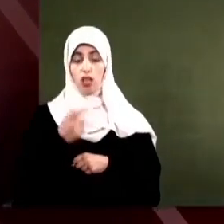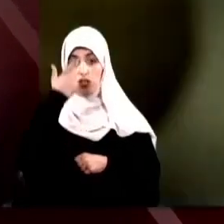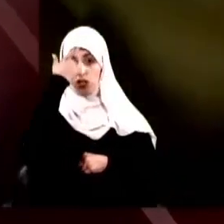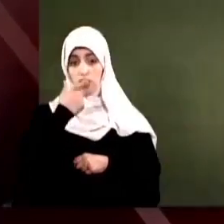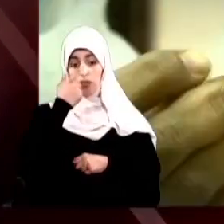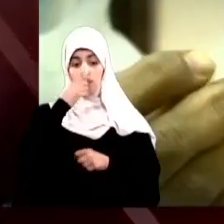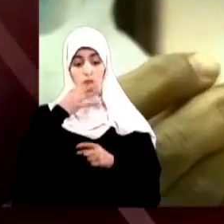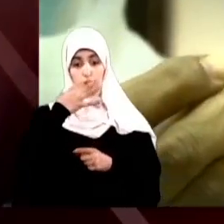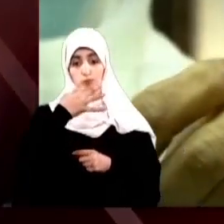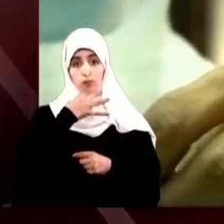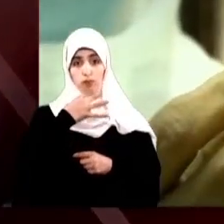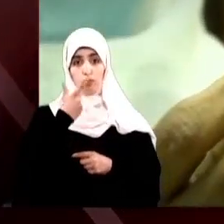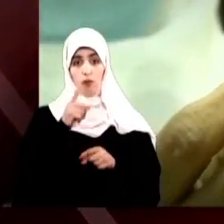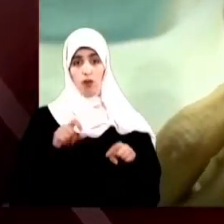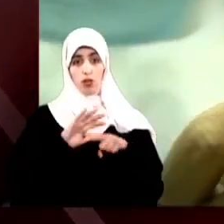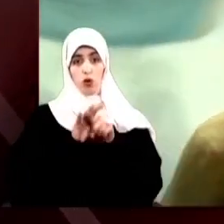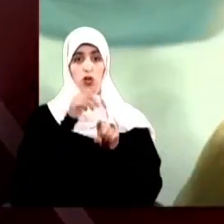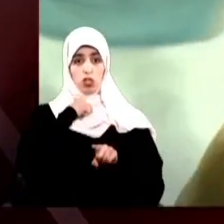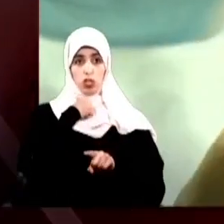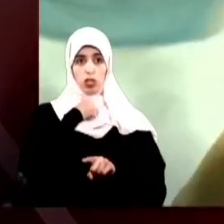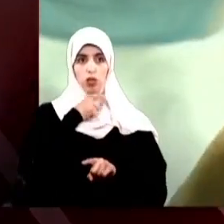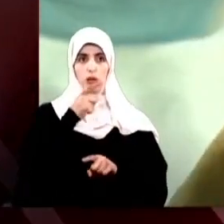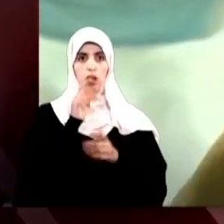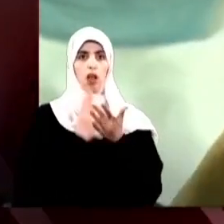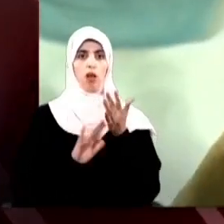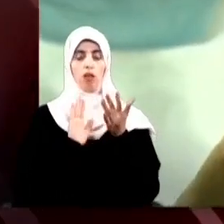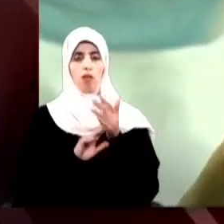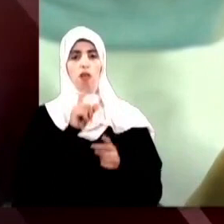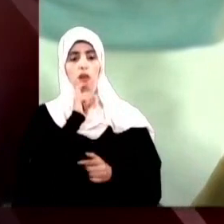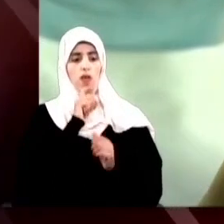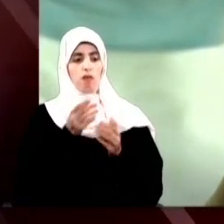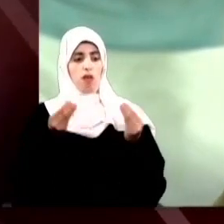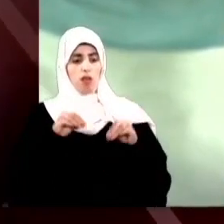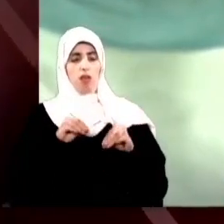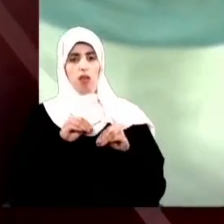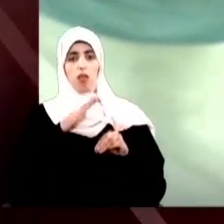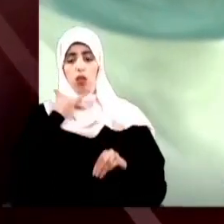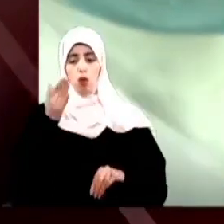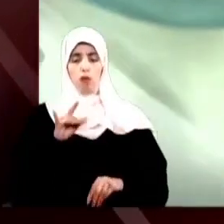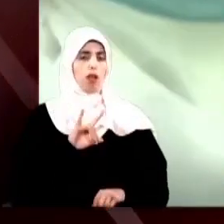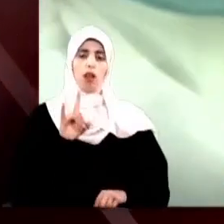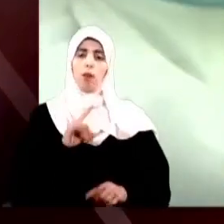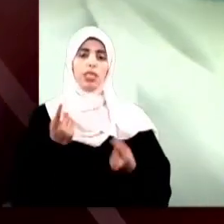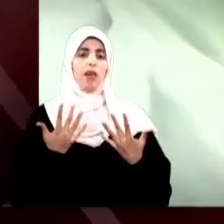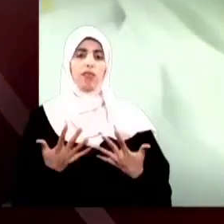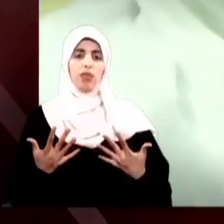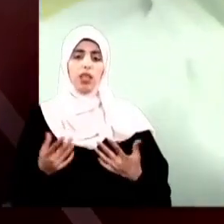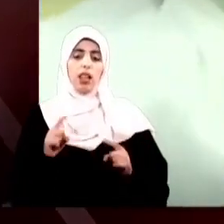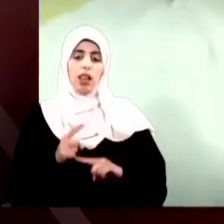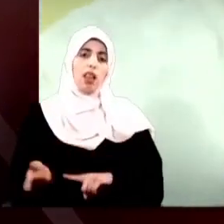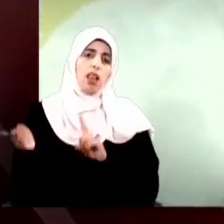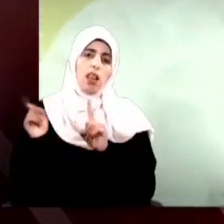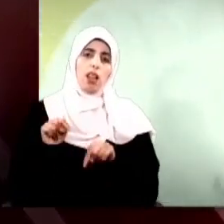الشخص بهذا الفيروس لا تسبب مضاعفات كبيرة تؤدي إلى الوفاة مثلا. نعم. فإلى الآن